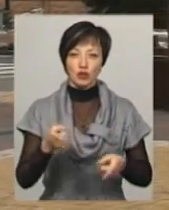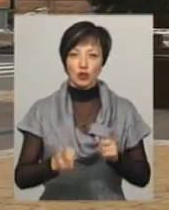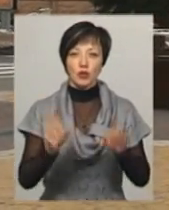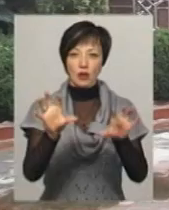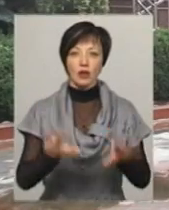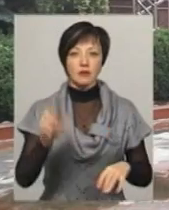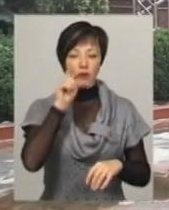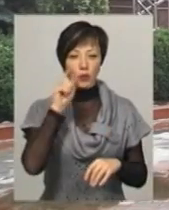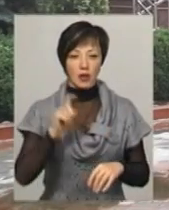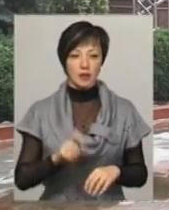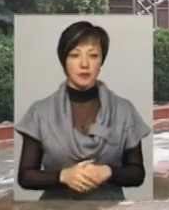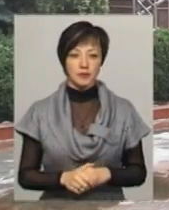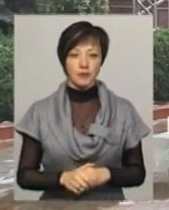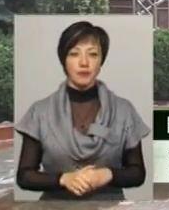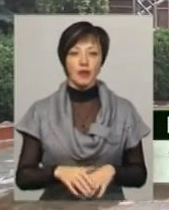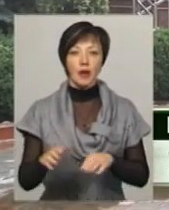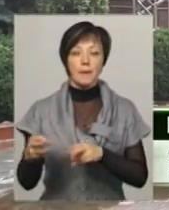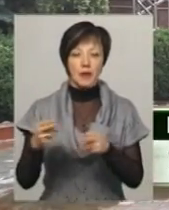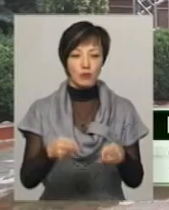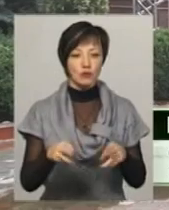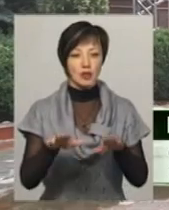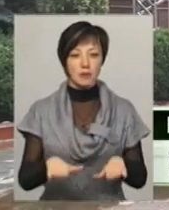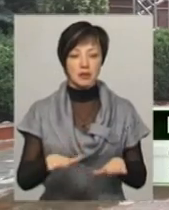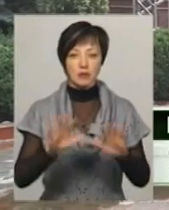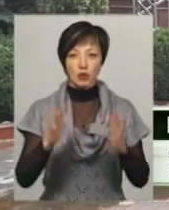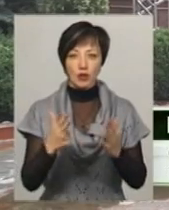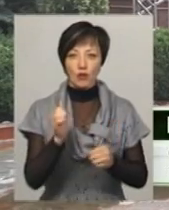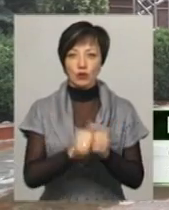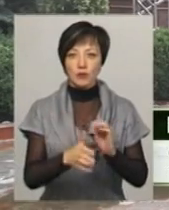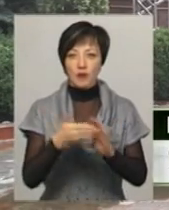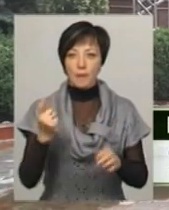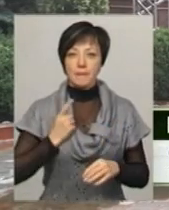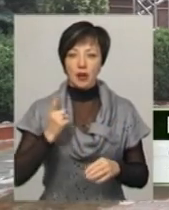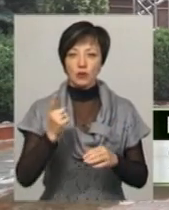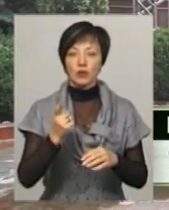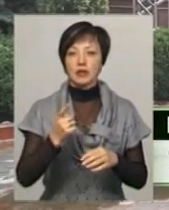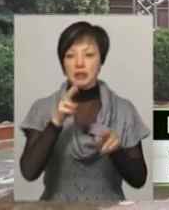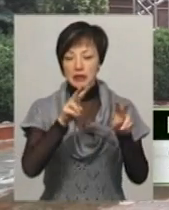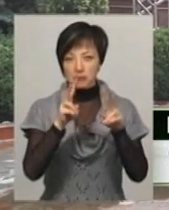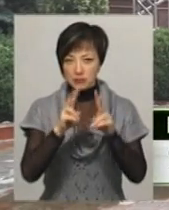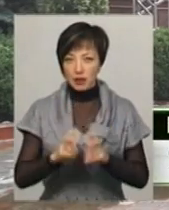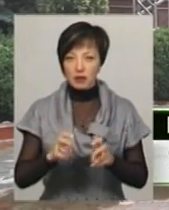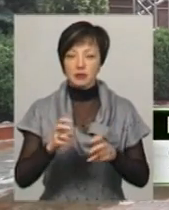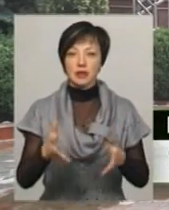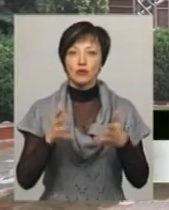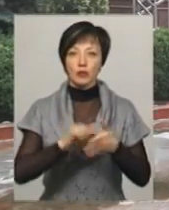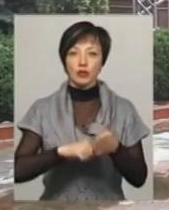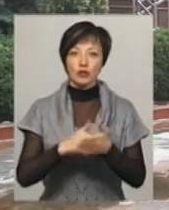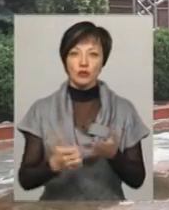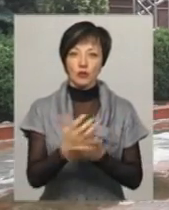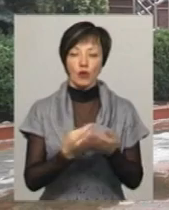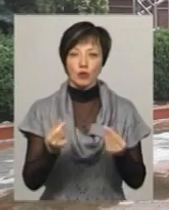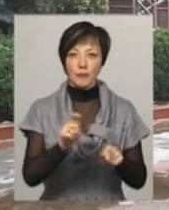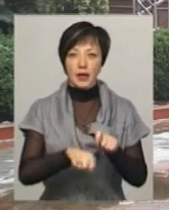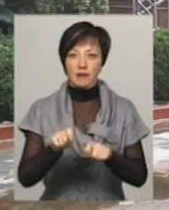законодавства України. Прибувши на місце подій, в кожному виклику патрульні дивляться на цих людей, з'ясовують причину збору коштів та